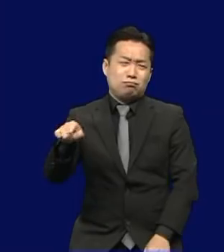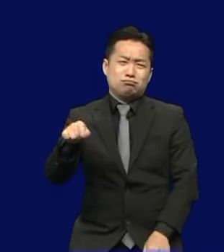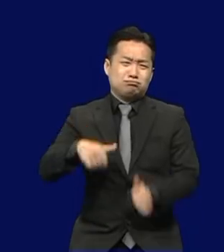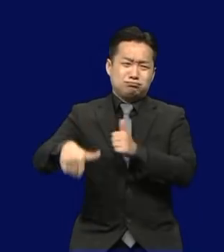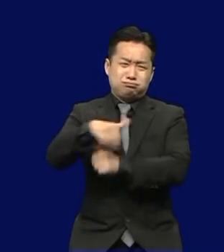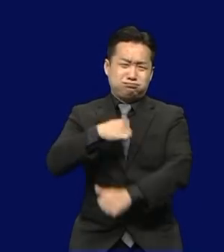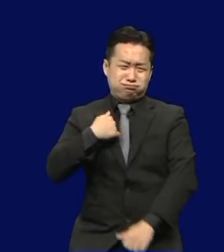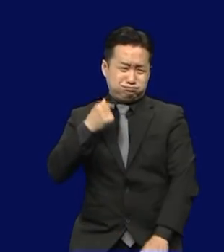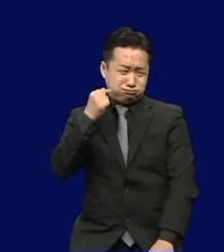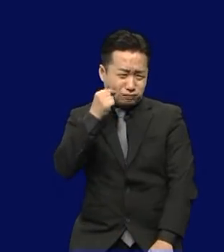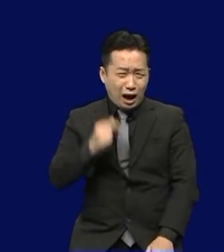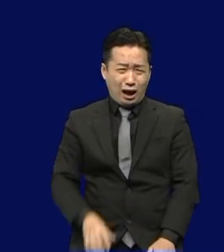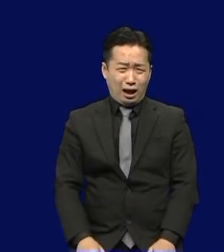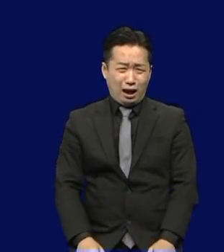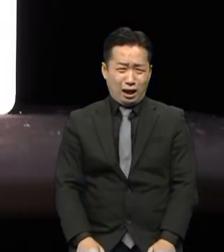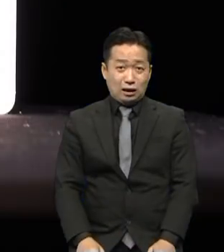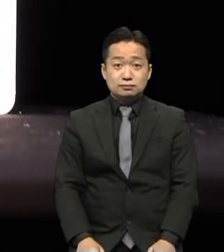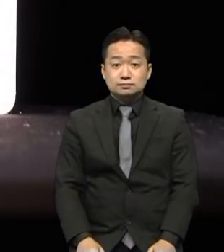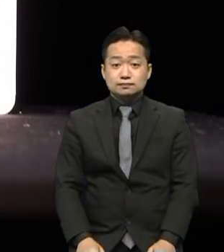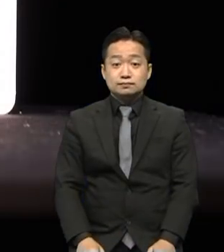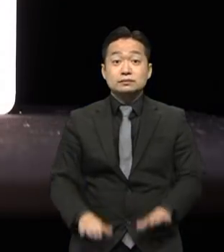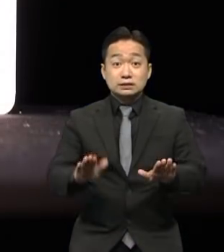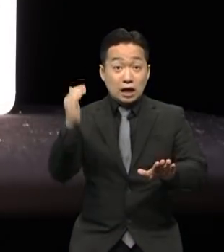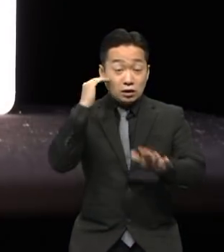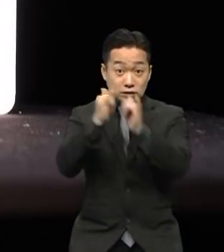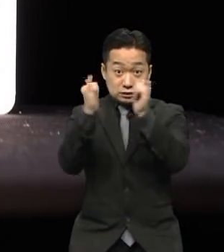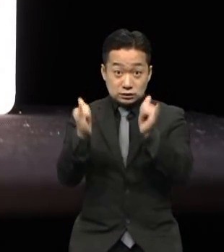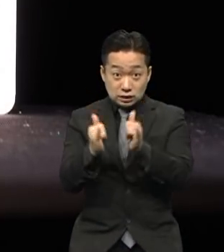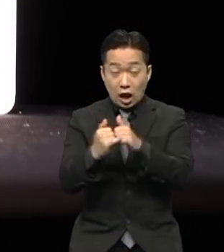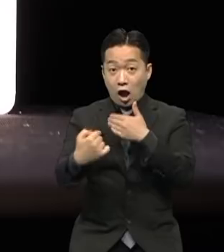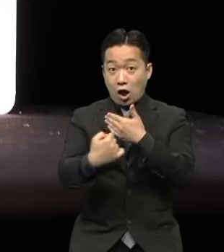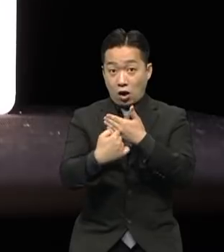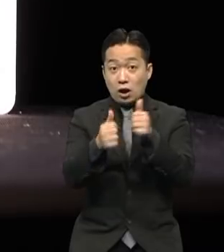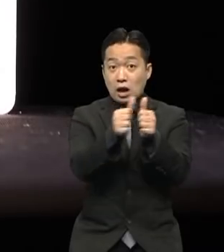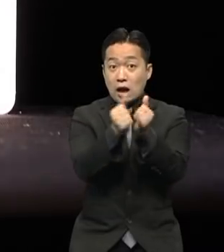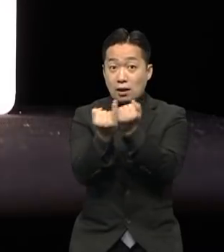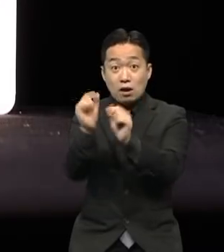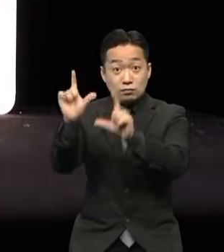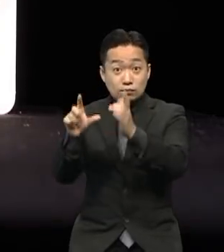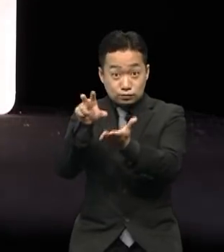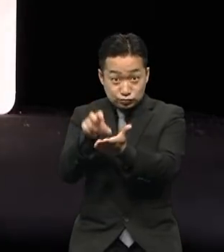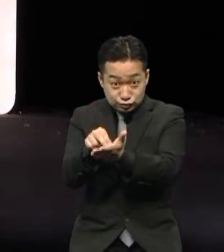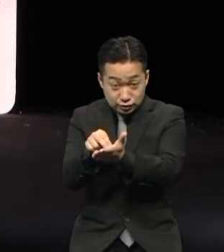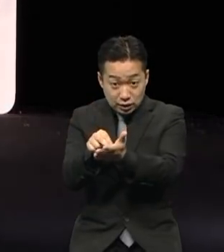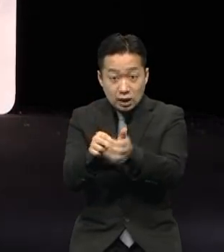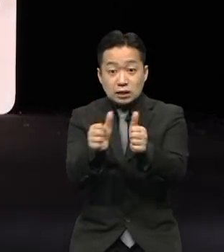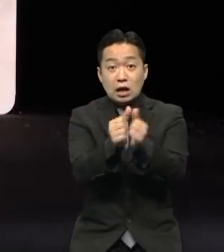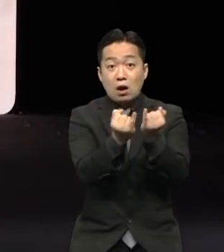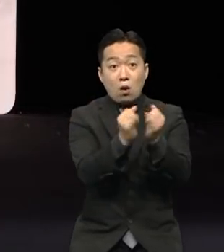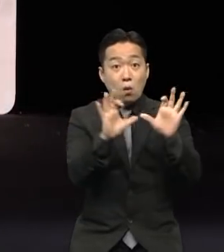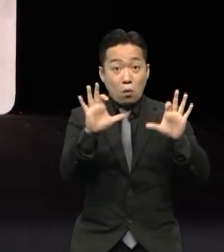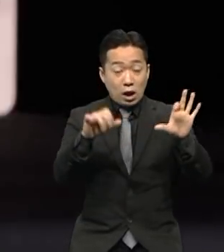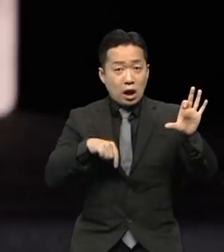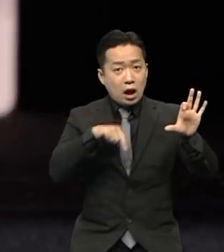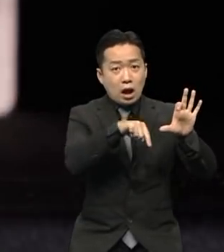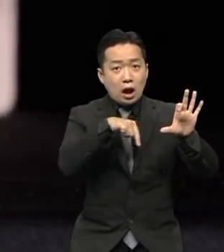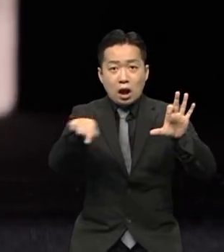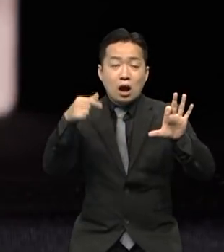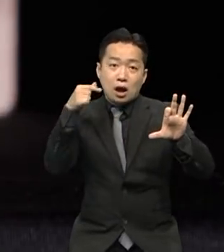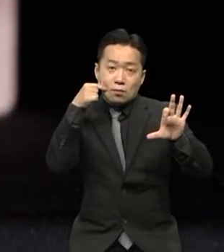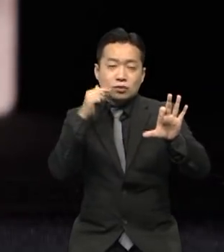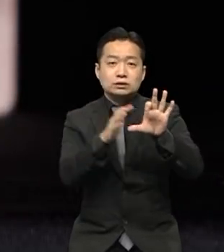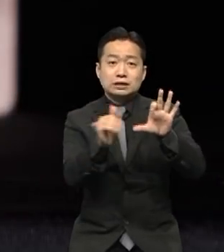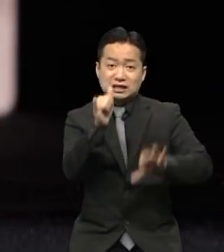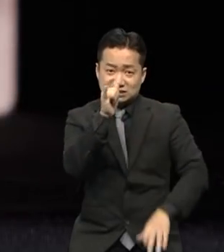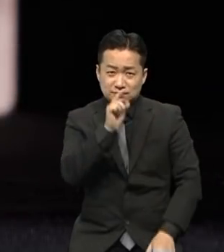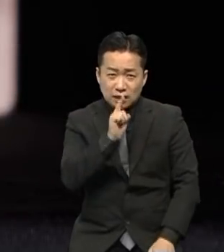없었다고 주장했습니다. 실제로 우리 사회엔 외모나 성적 정체성 등의 문제로 남녀 화장실 어디에도 쉽게 드나들 수 없는